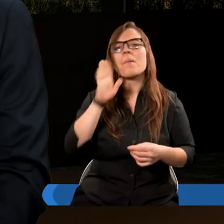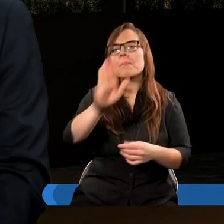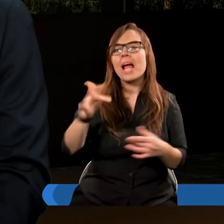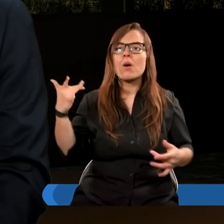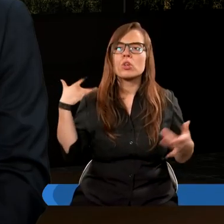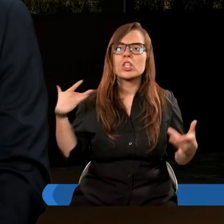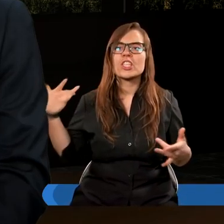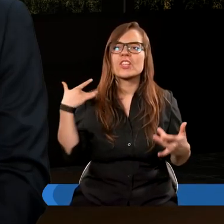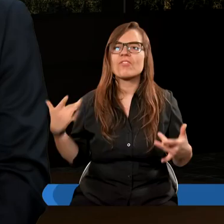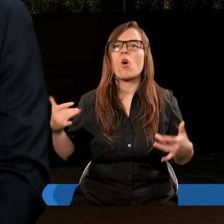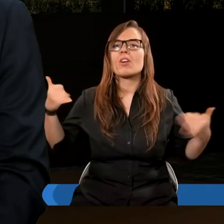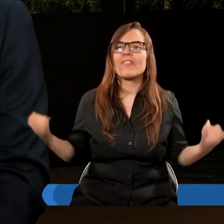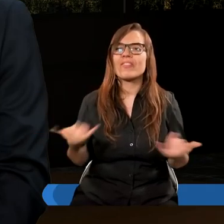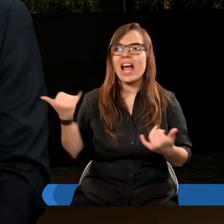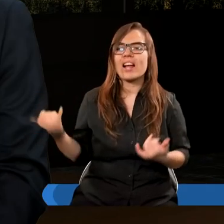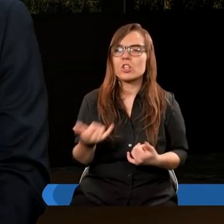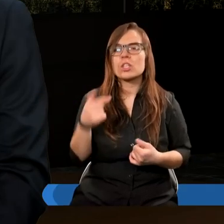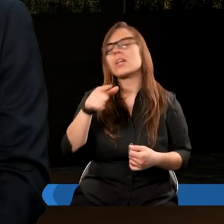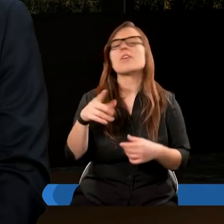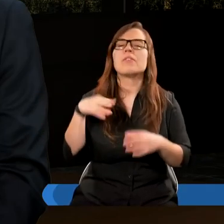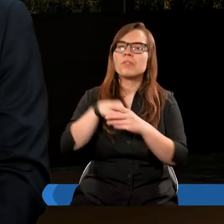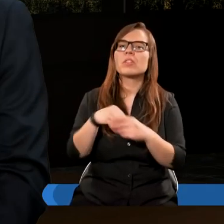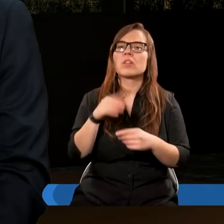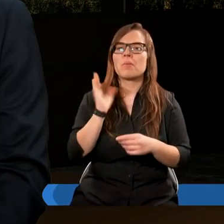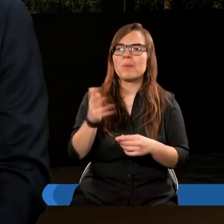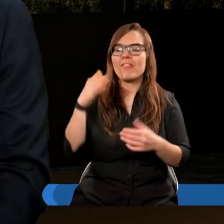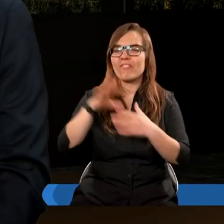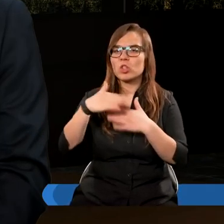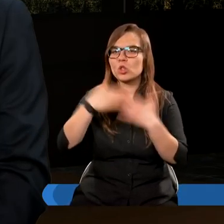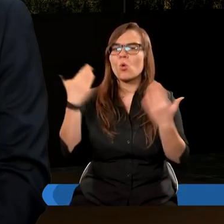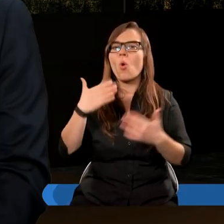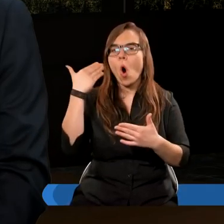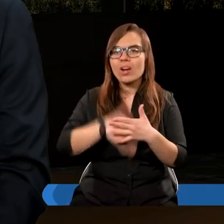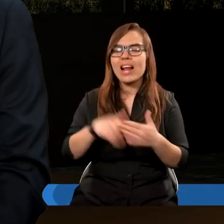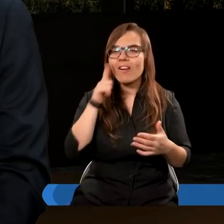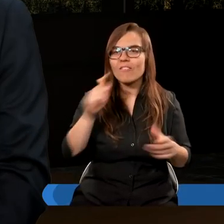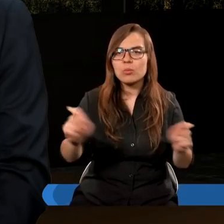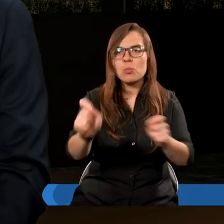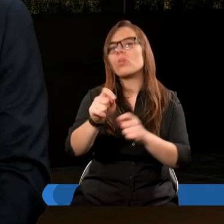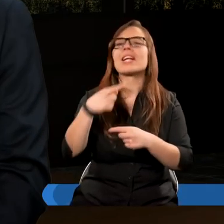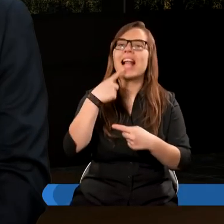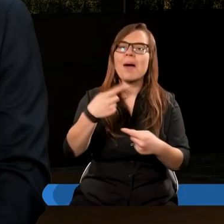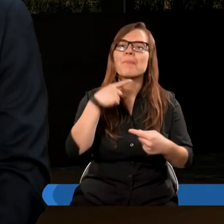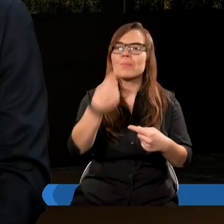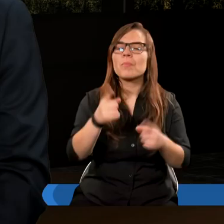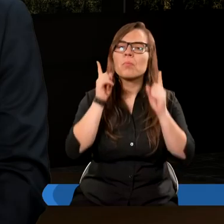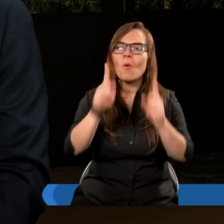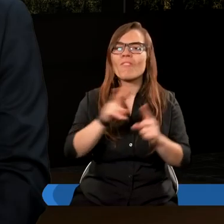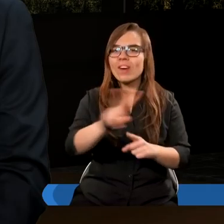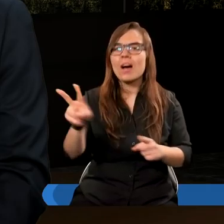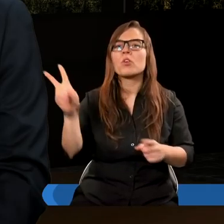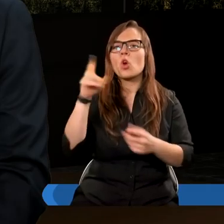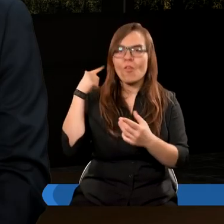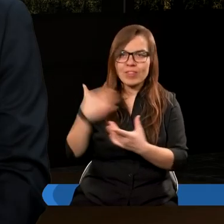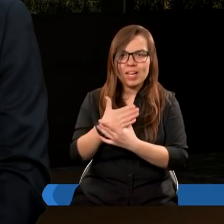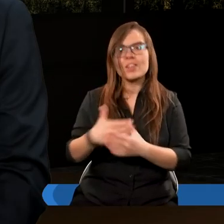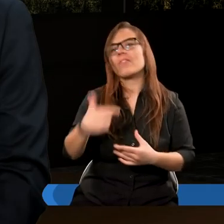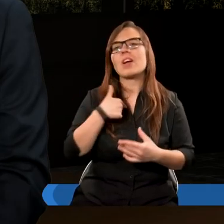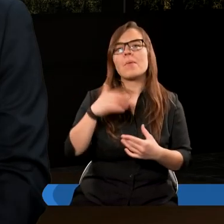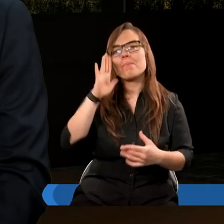miał żywot wieczny, a ja Go wzbudzę w dniu ostatecznym. Zaprawdę, zaprawdę powiadam Wam, kto wierzy we Mnie,